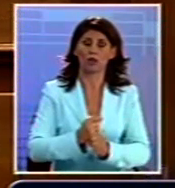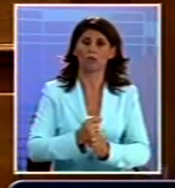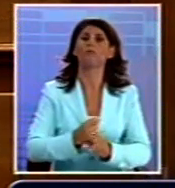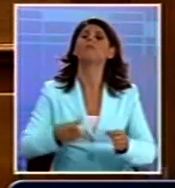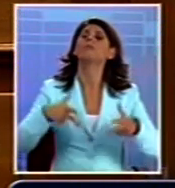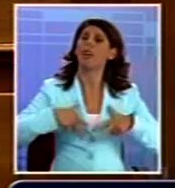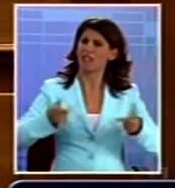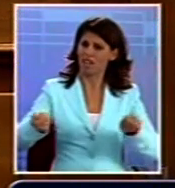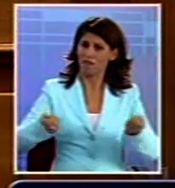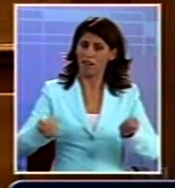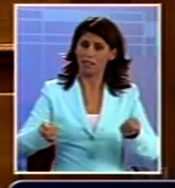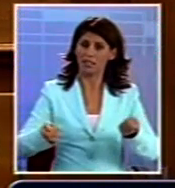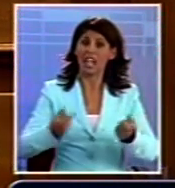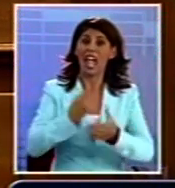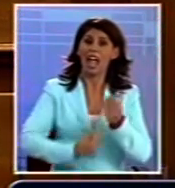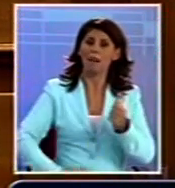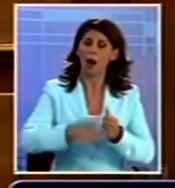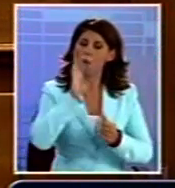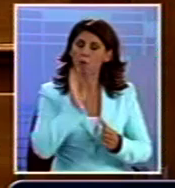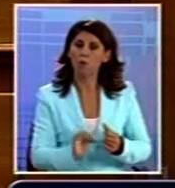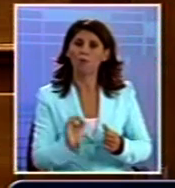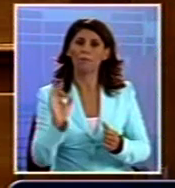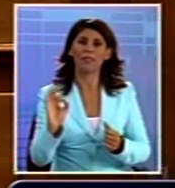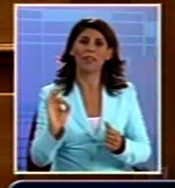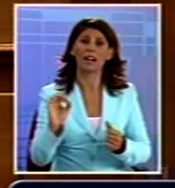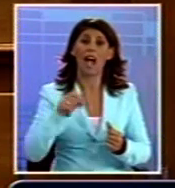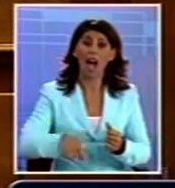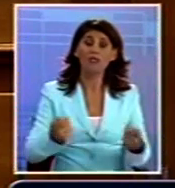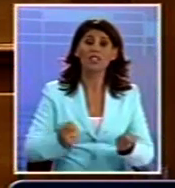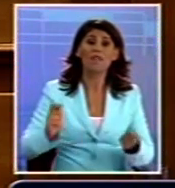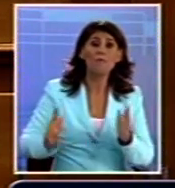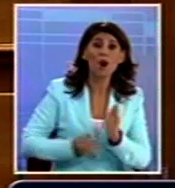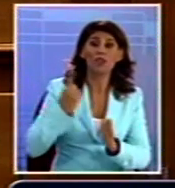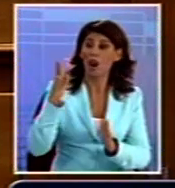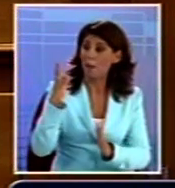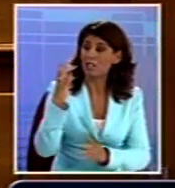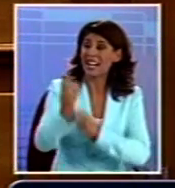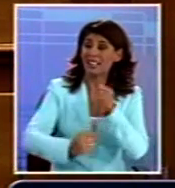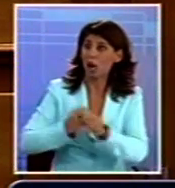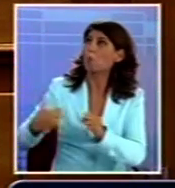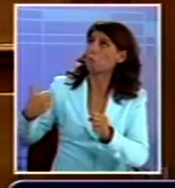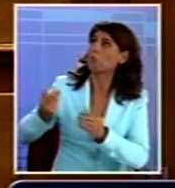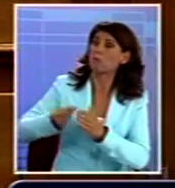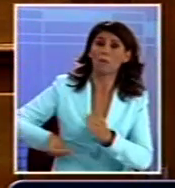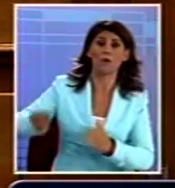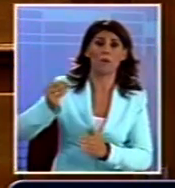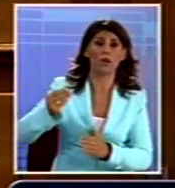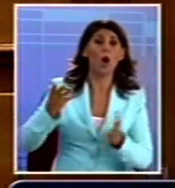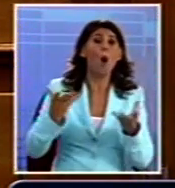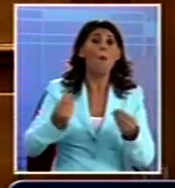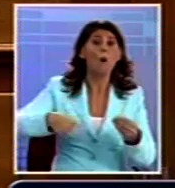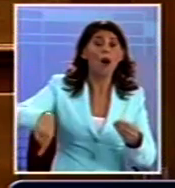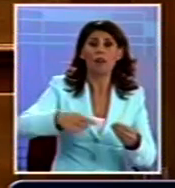έλλειμμα μηδενίζεται. Και αυτό συμβαίνει για πρώτη φορά εδώ και 40 χρόνια και βάλε. Πολλοί και πολλές μέσα εδώ